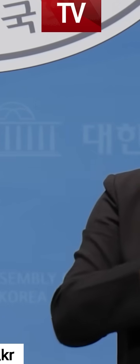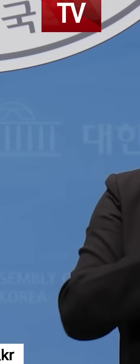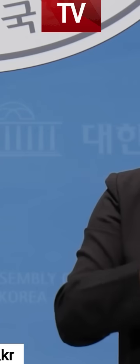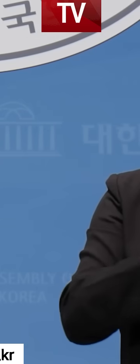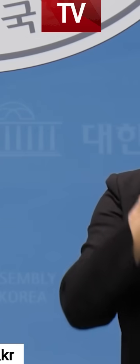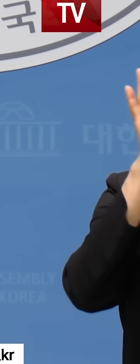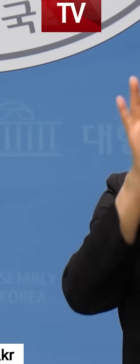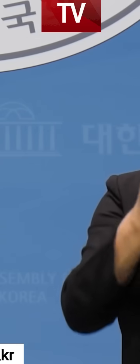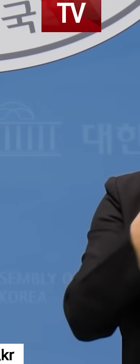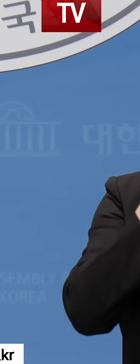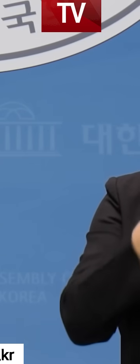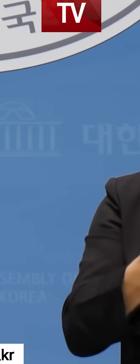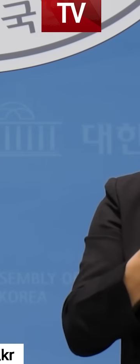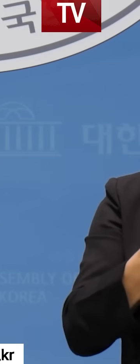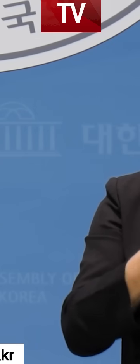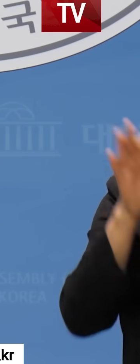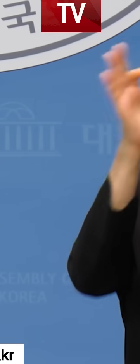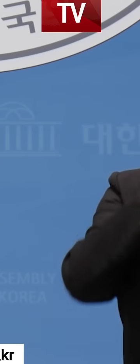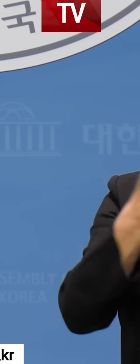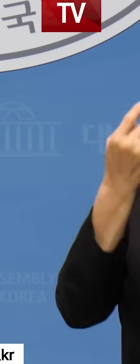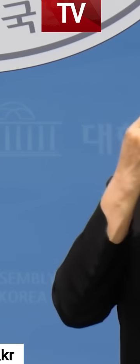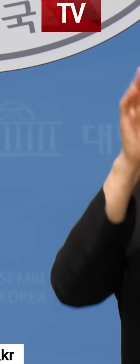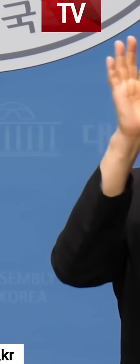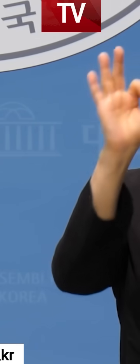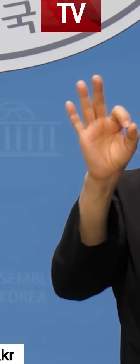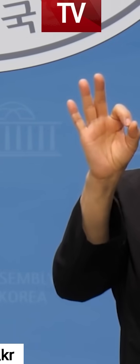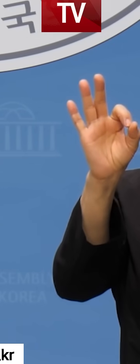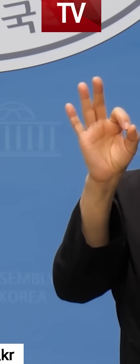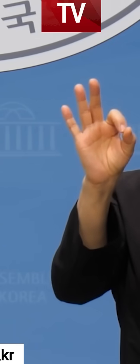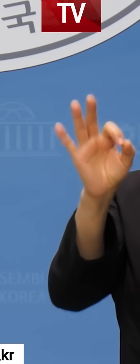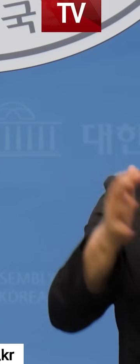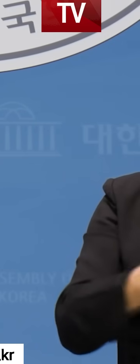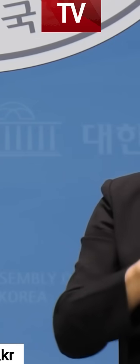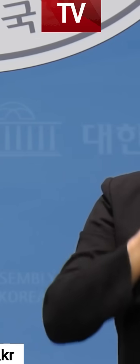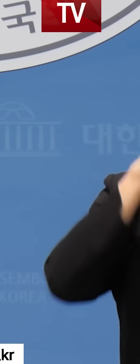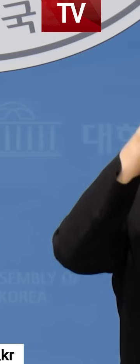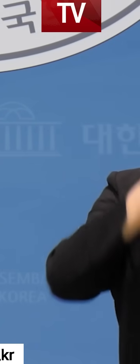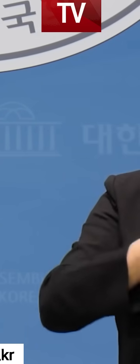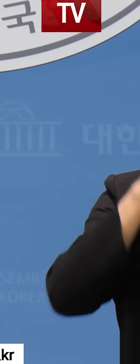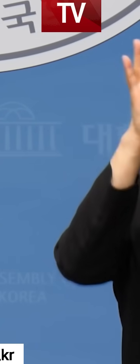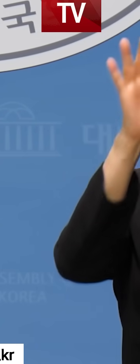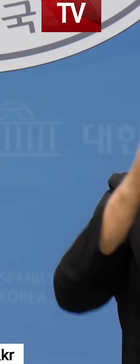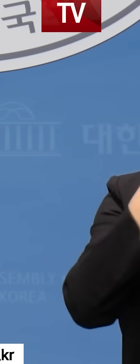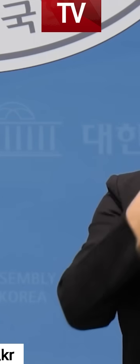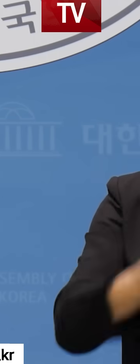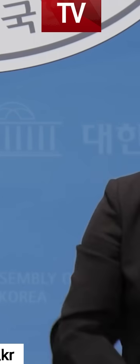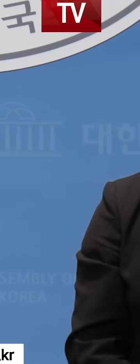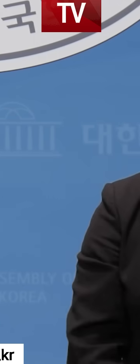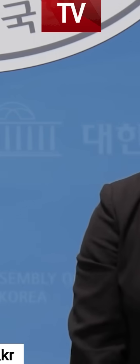보이지만 돼지의 눈으로 바라보면 모든 것이 추해 보이는 법입니다.